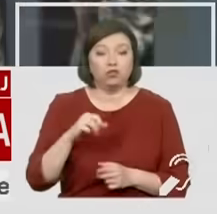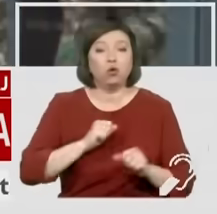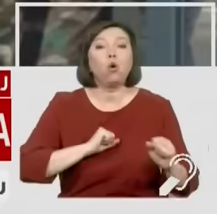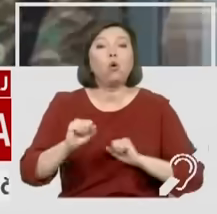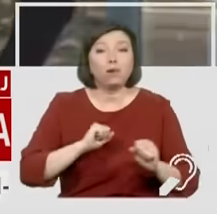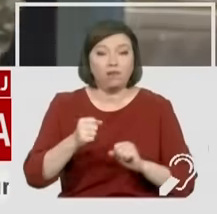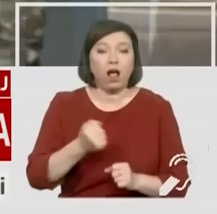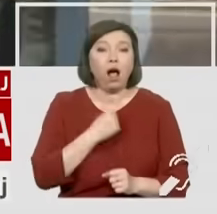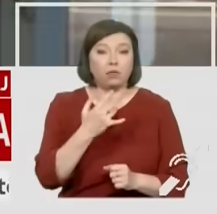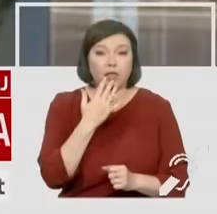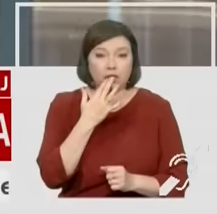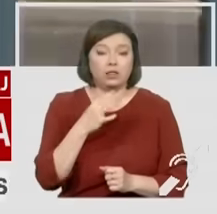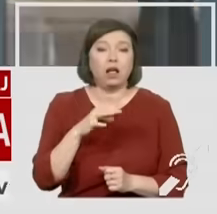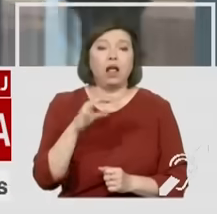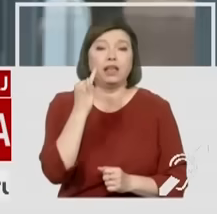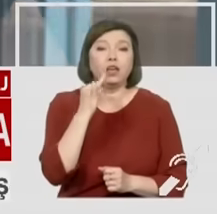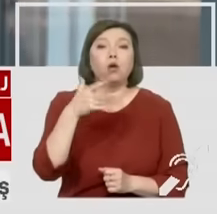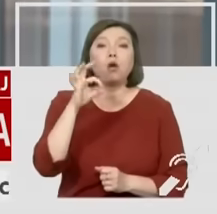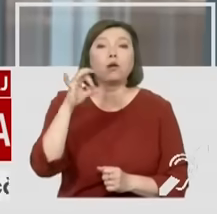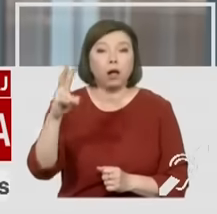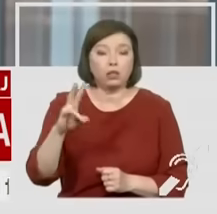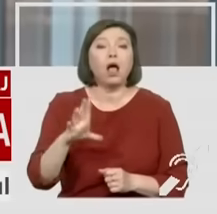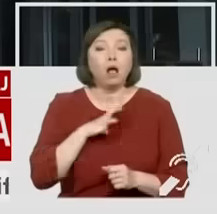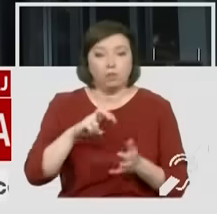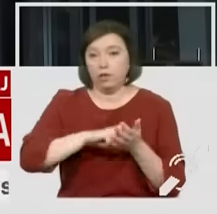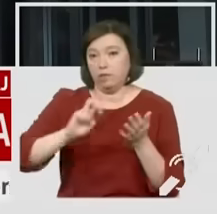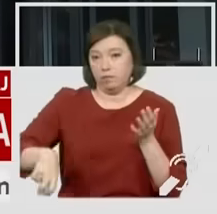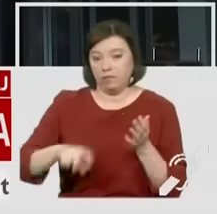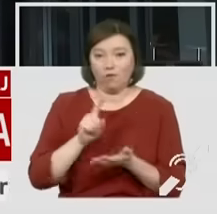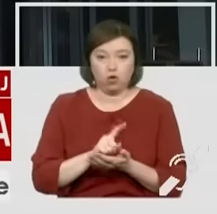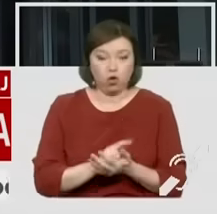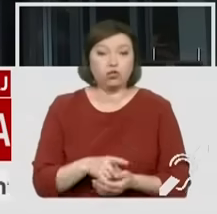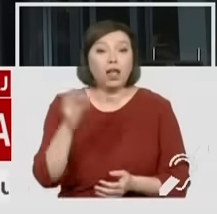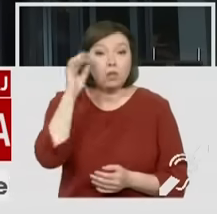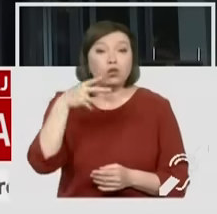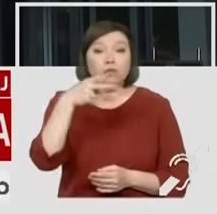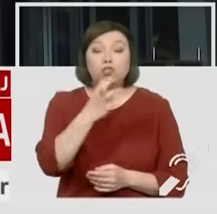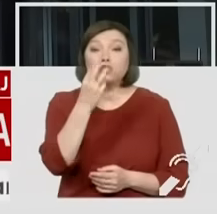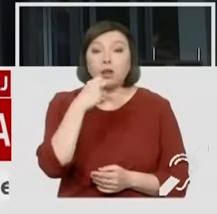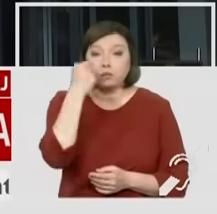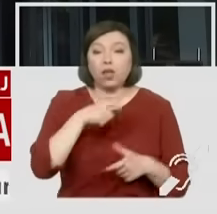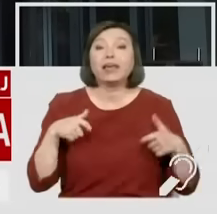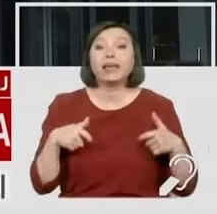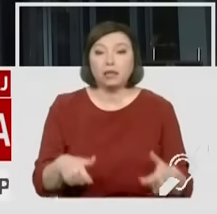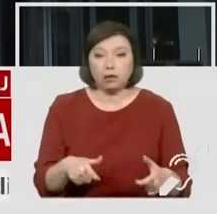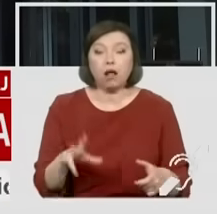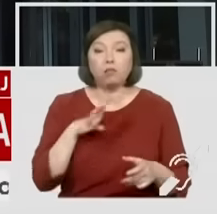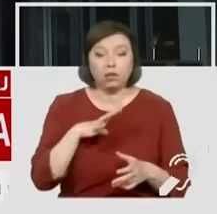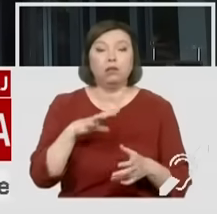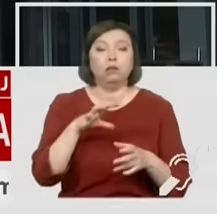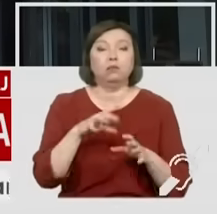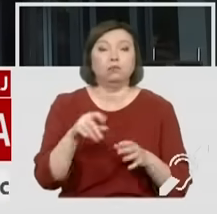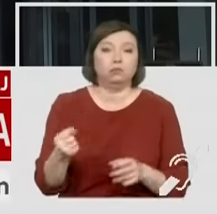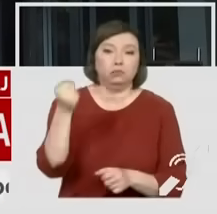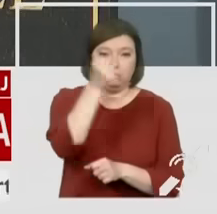Armatei Naționale, general de brigadă Igor Gorgan, a fost destituit din funcție. Menționăm că în 2013 generalul a preluat funcția de șef